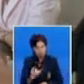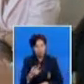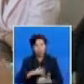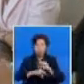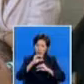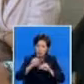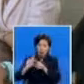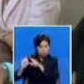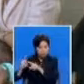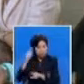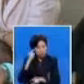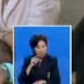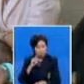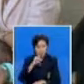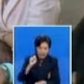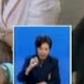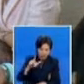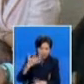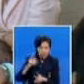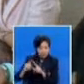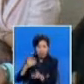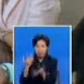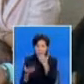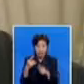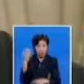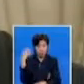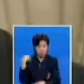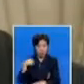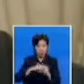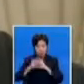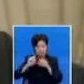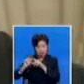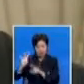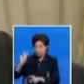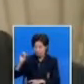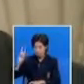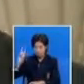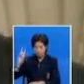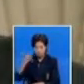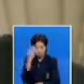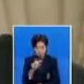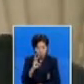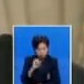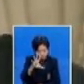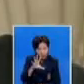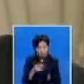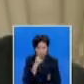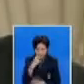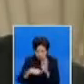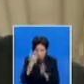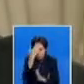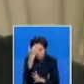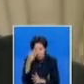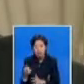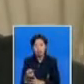องไปดูว่าที่ศาลลดจาก76มาเหลือ65เนี่ยเพราะอะไรนะฮะถ้าคน